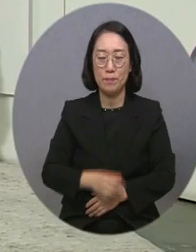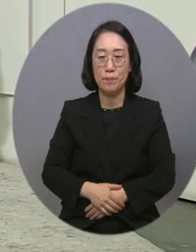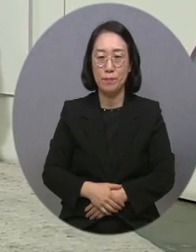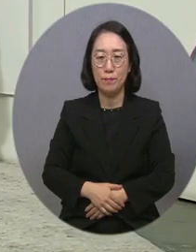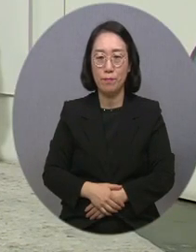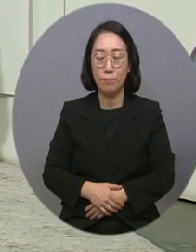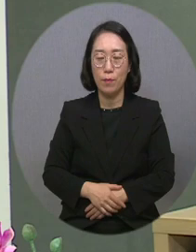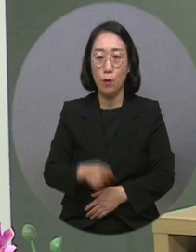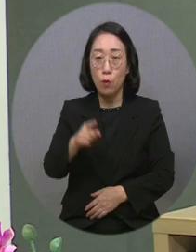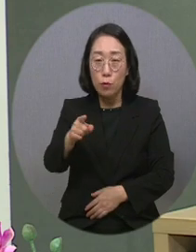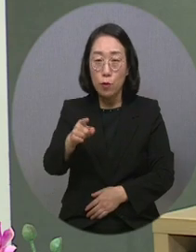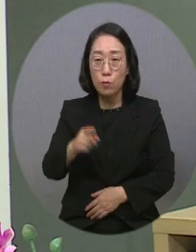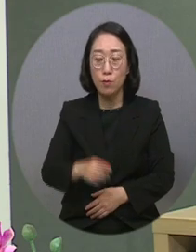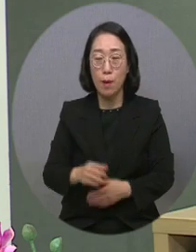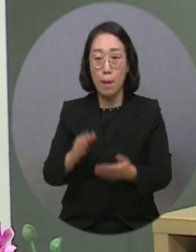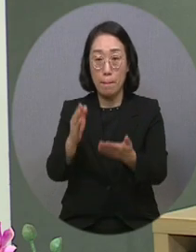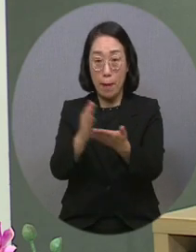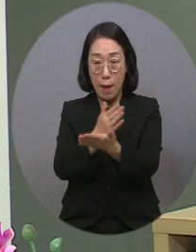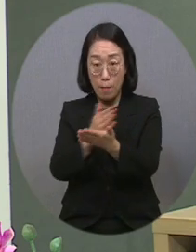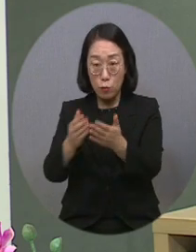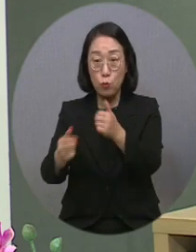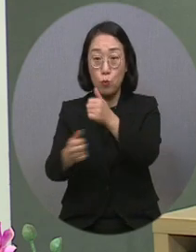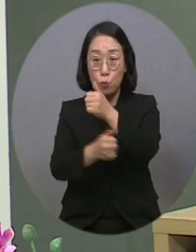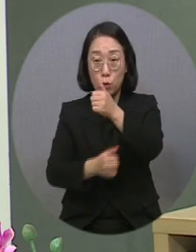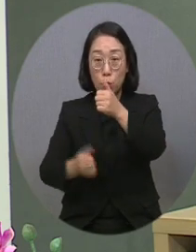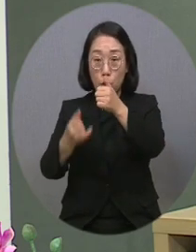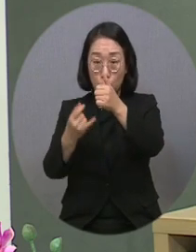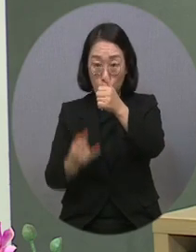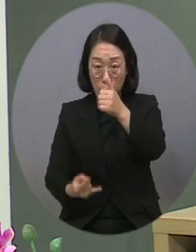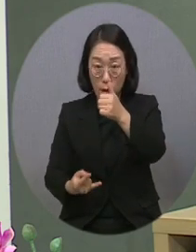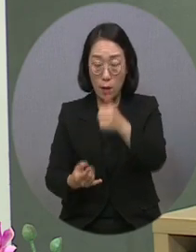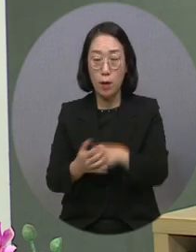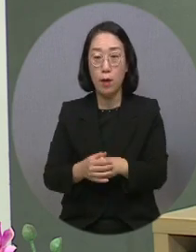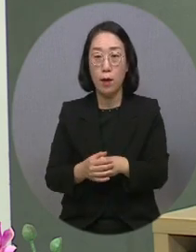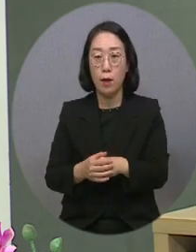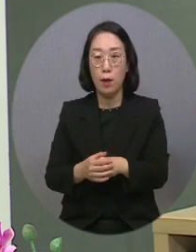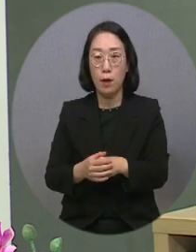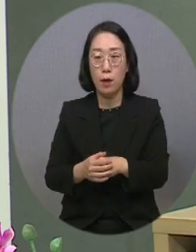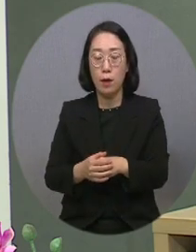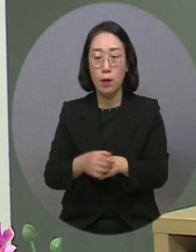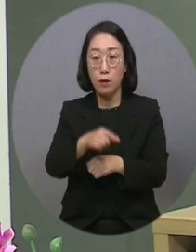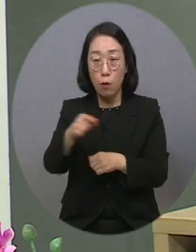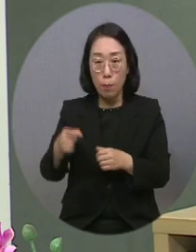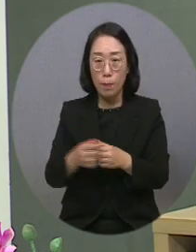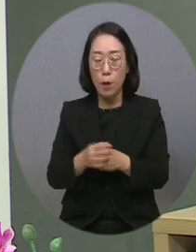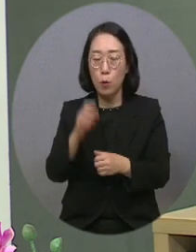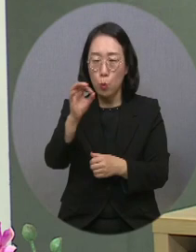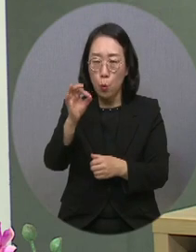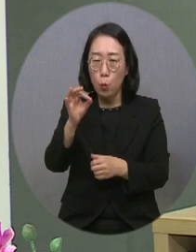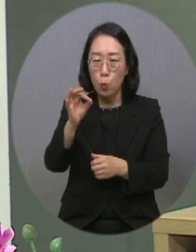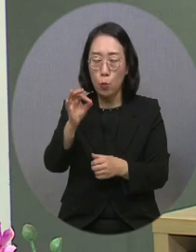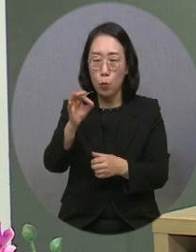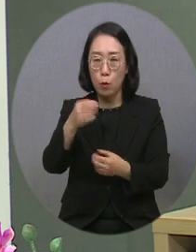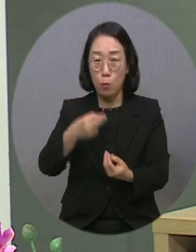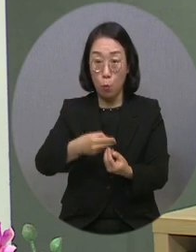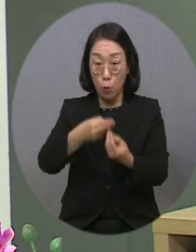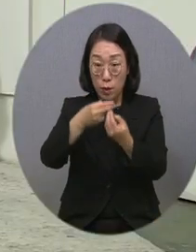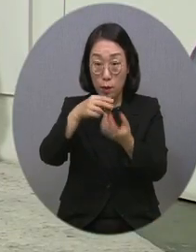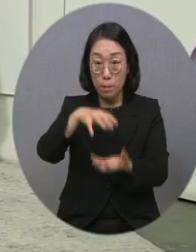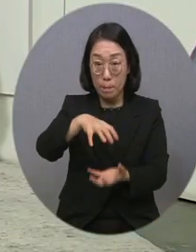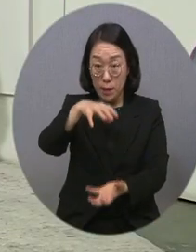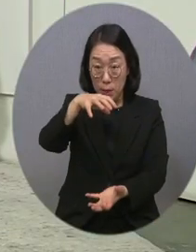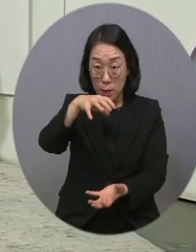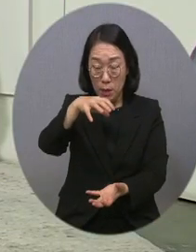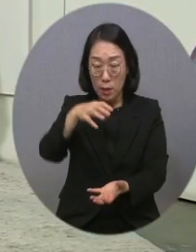무슨 자체에 무슨 배분위원회라든가 예. 모금위원회라든가 예. 돈을 어떻게